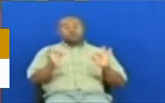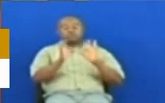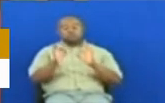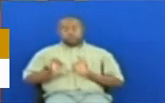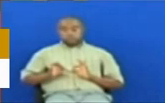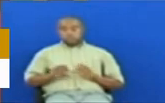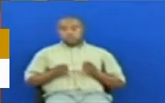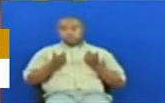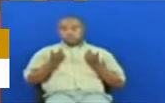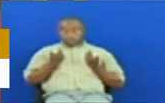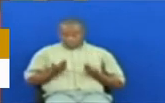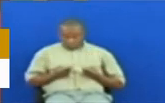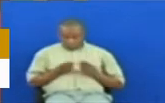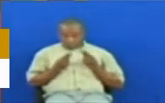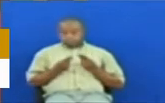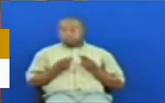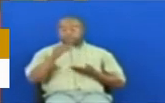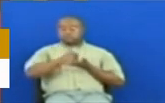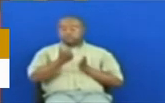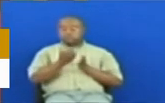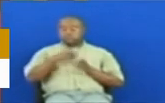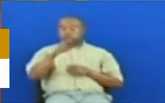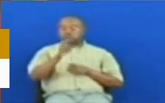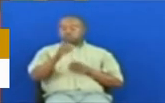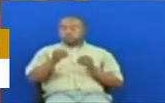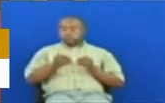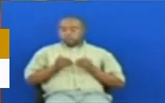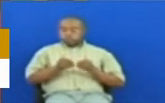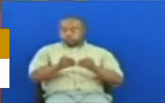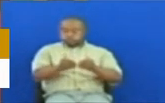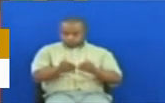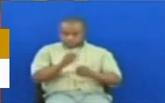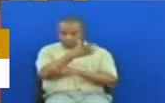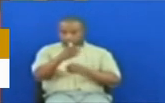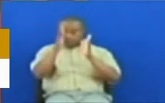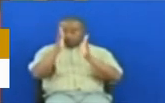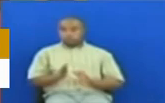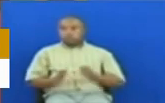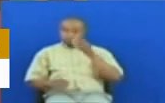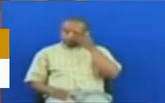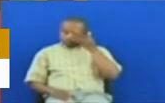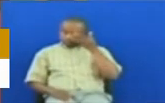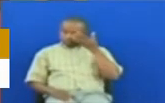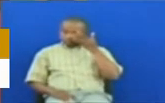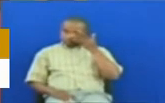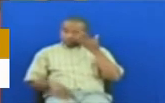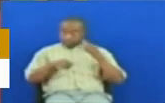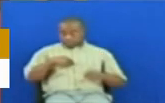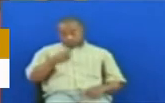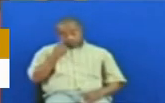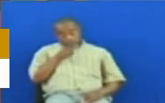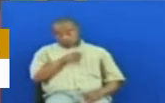ama kupeleka mbele sekta yetu ya uvuvi wa bahari kuu. Kwa niseme nichangie kwa sababu naona